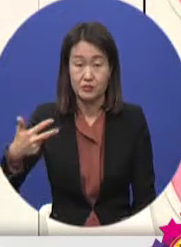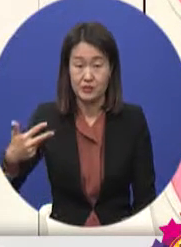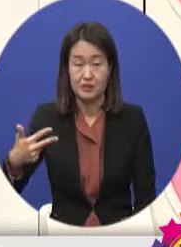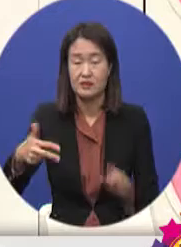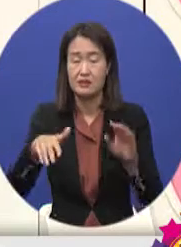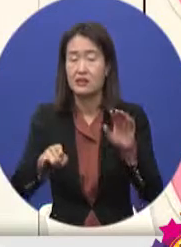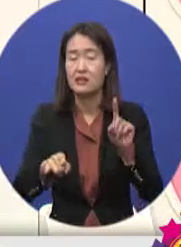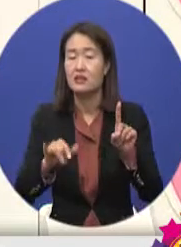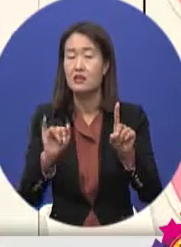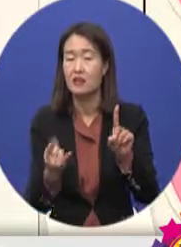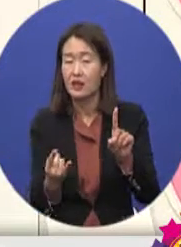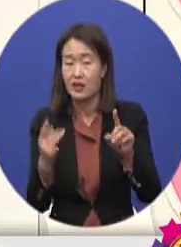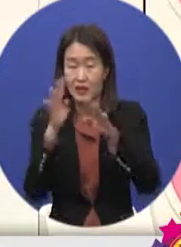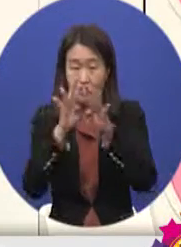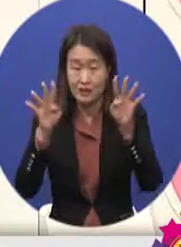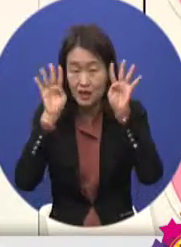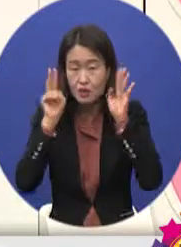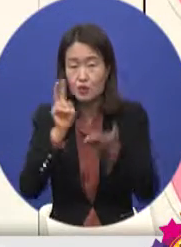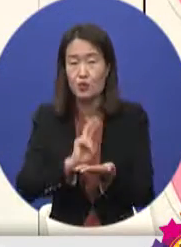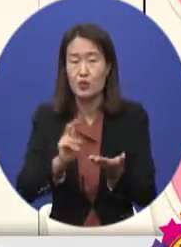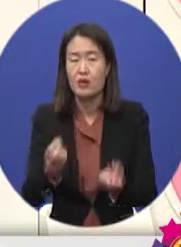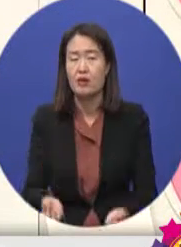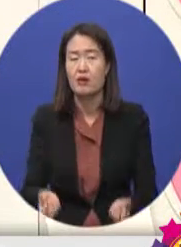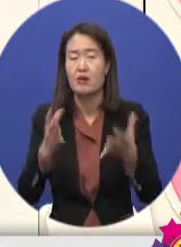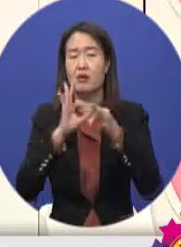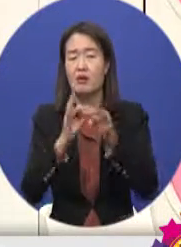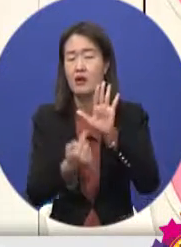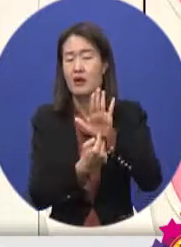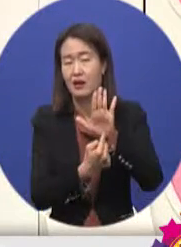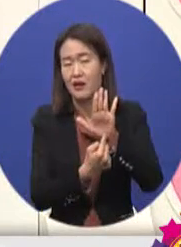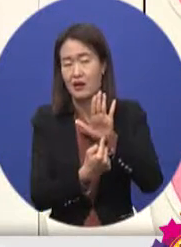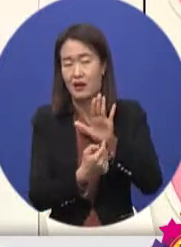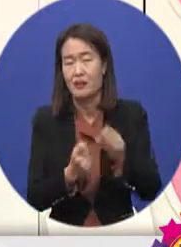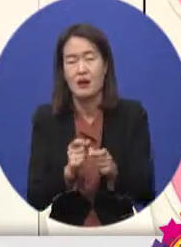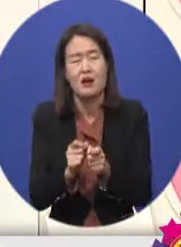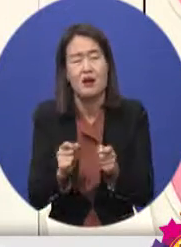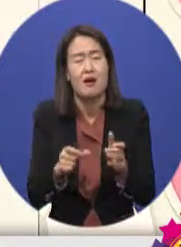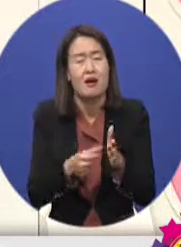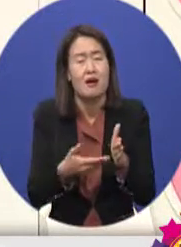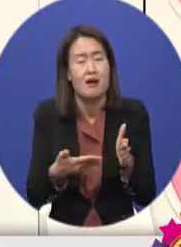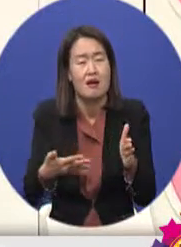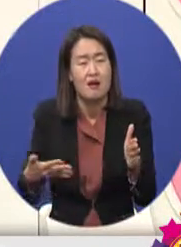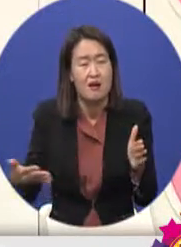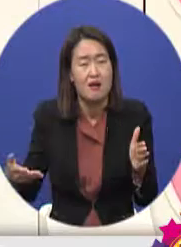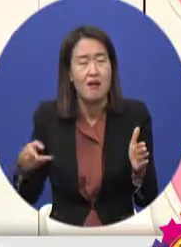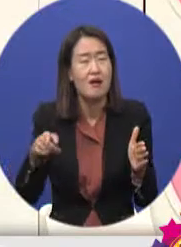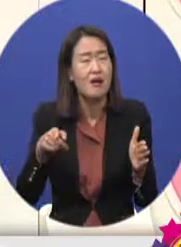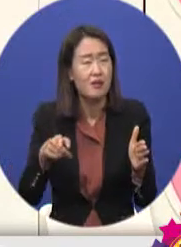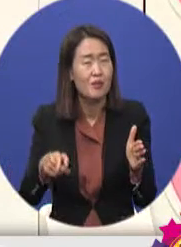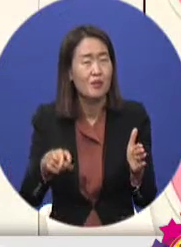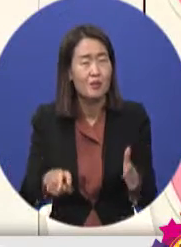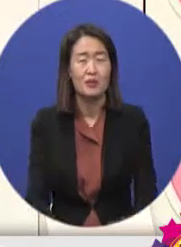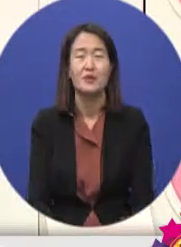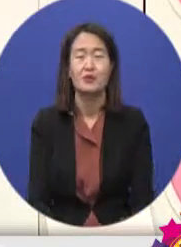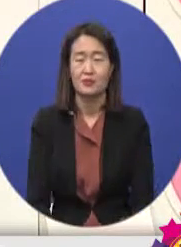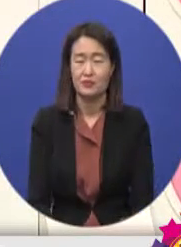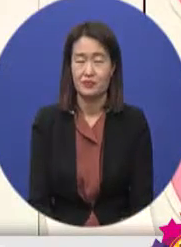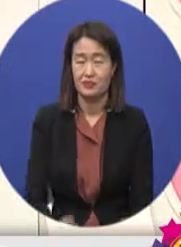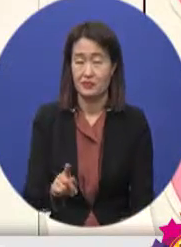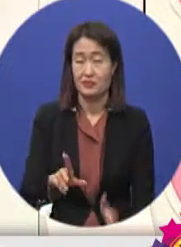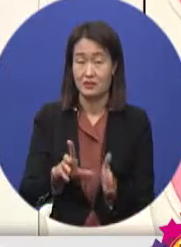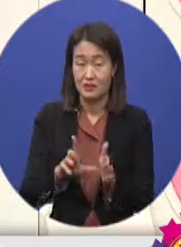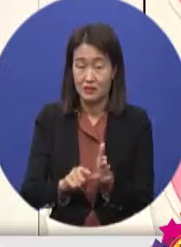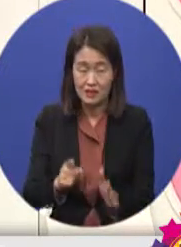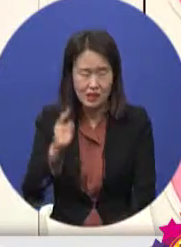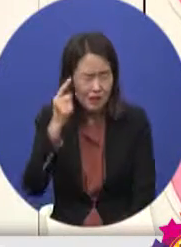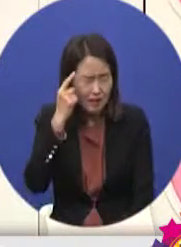제1회 대학가요제를 통해 발표된 곡입니다. 긴 세월 흘러서 가고